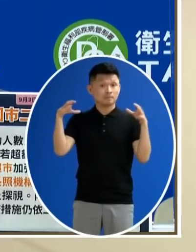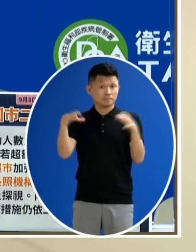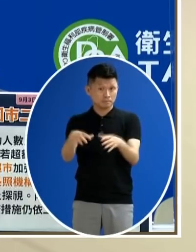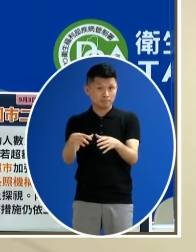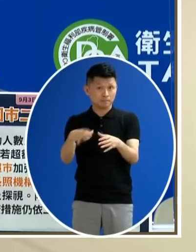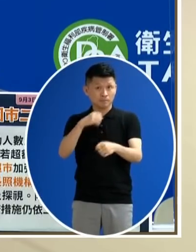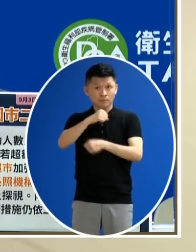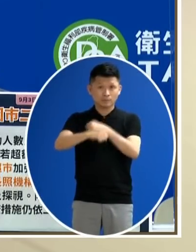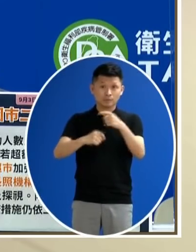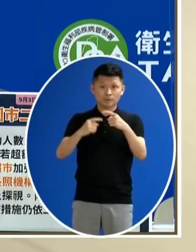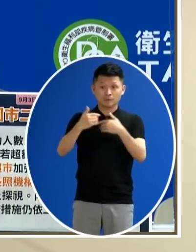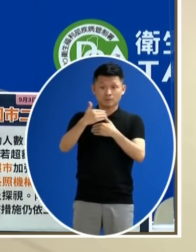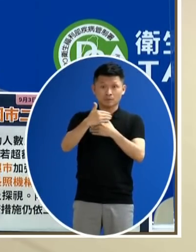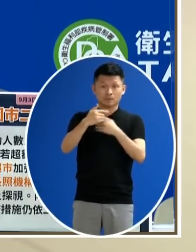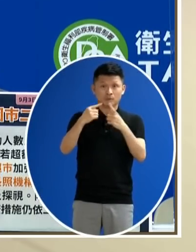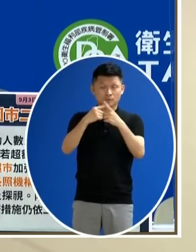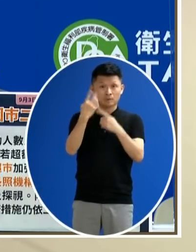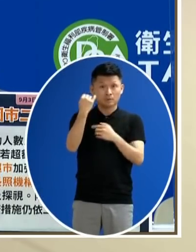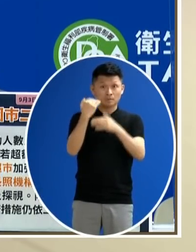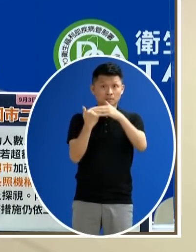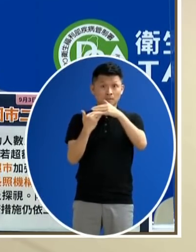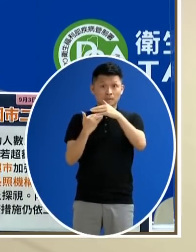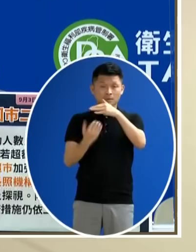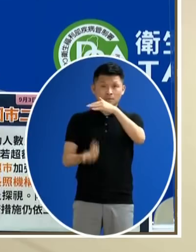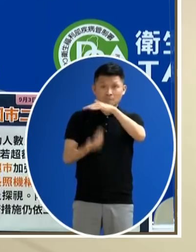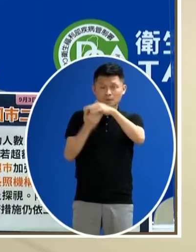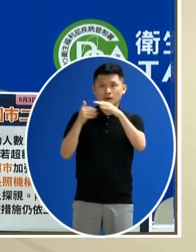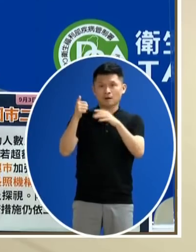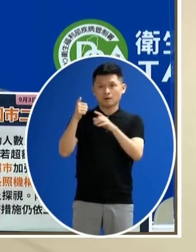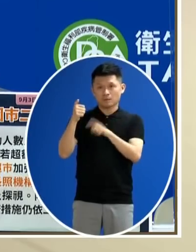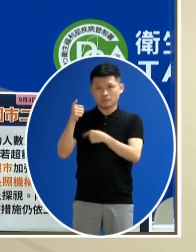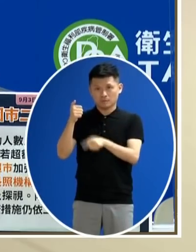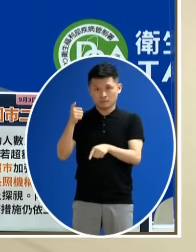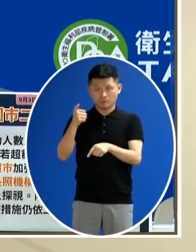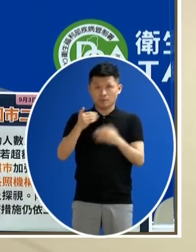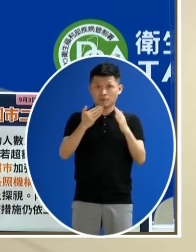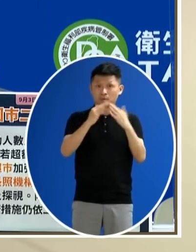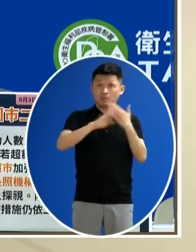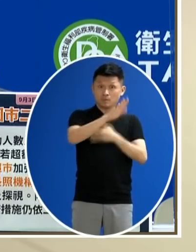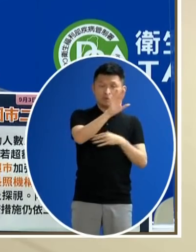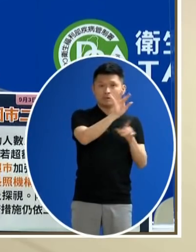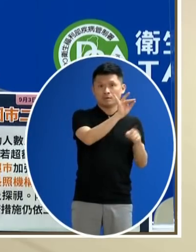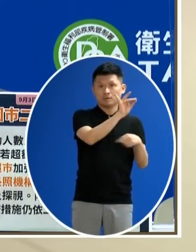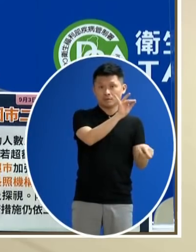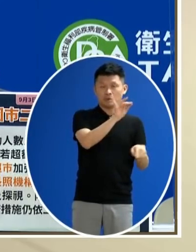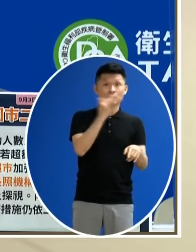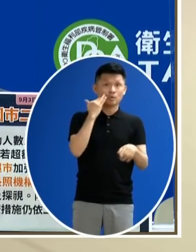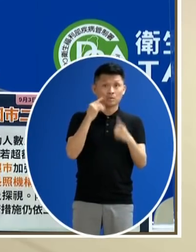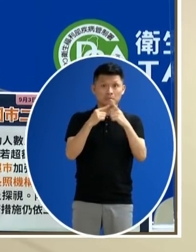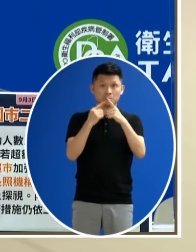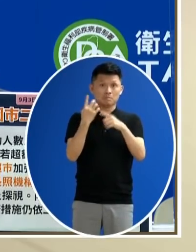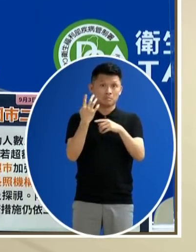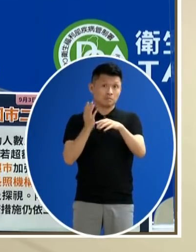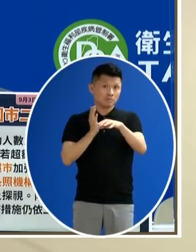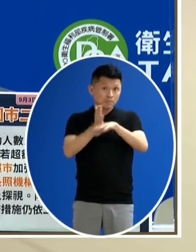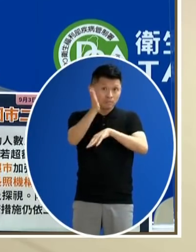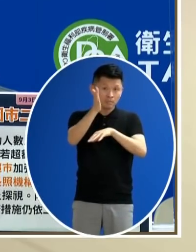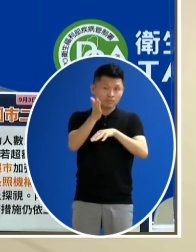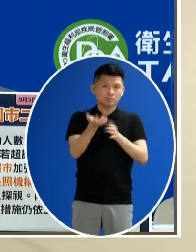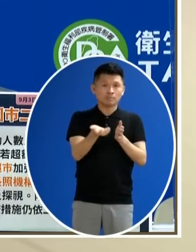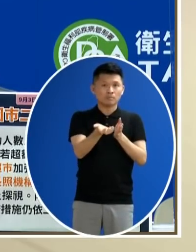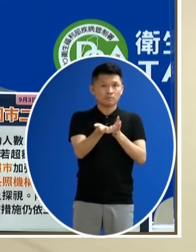的上限，我们就回到50人，室外100人。如果超额的话，需要提啊防疫计